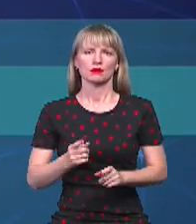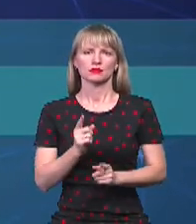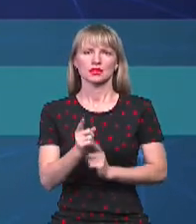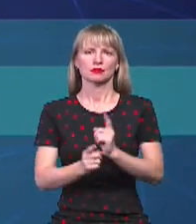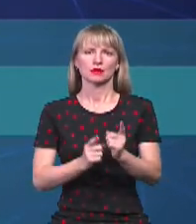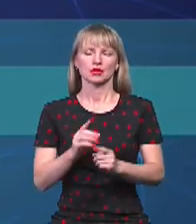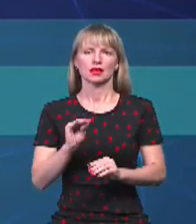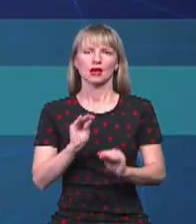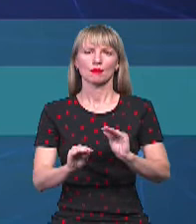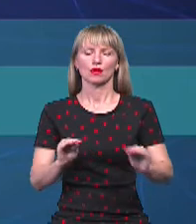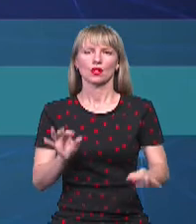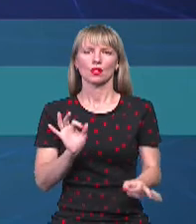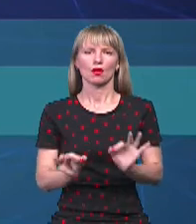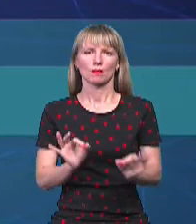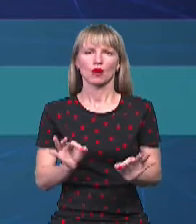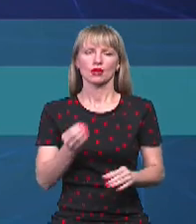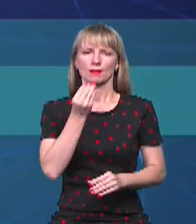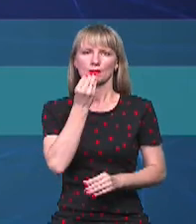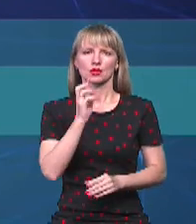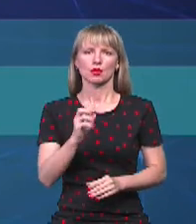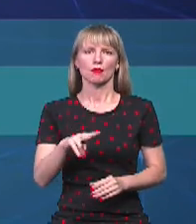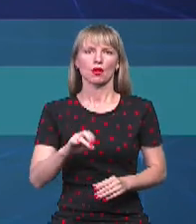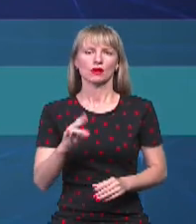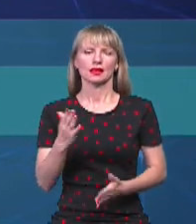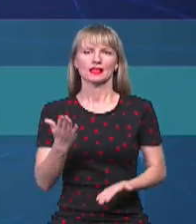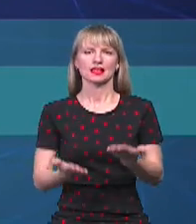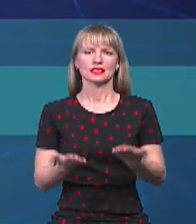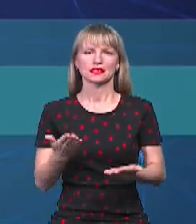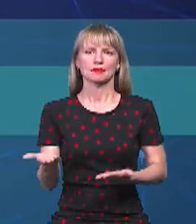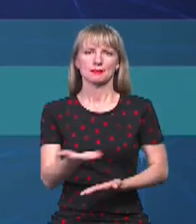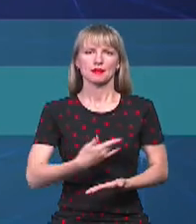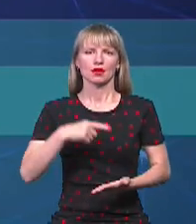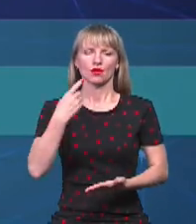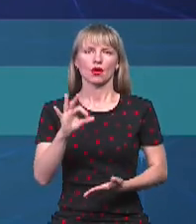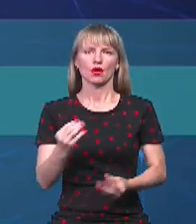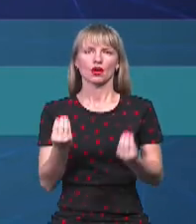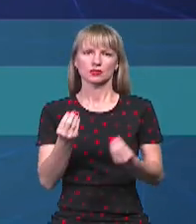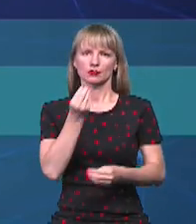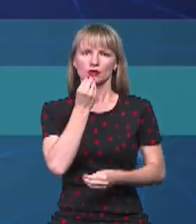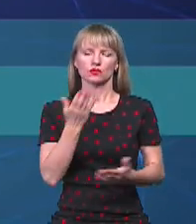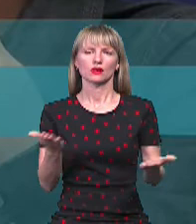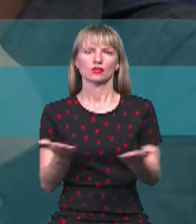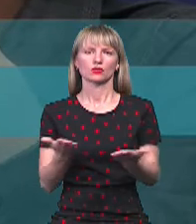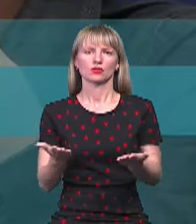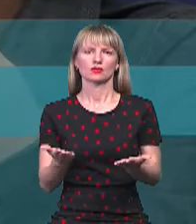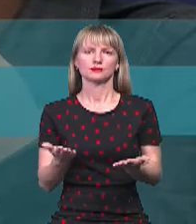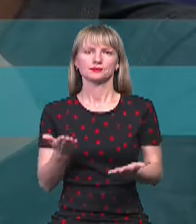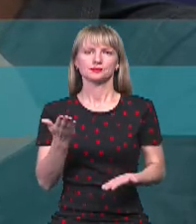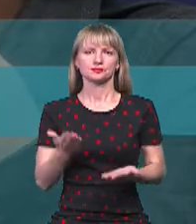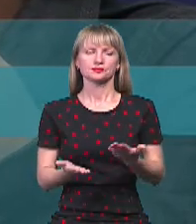реорганизовать и оборудовать нормально пищеблоки, потому что если мы говорим о качестве продуктов, которые,